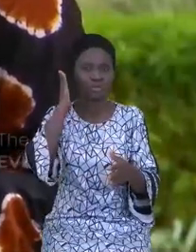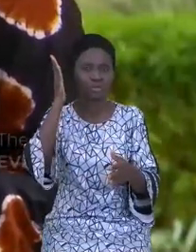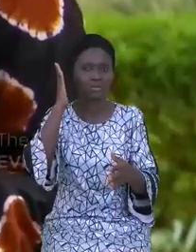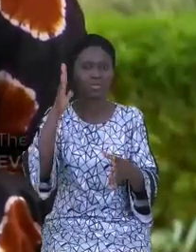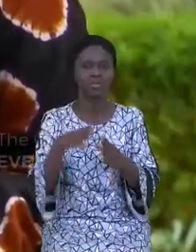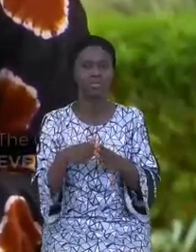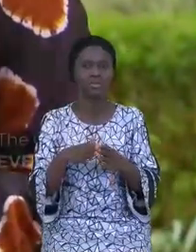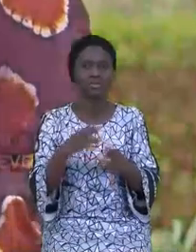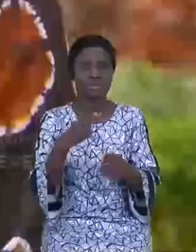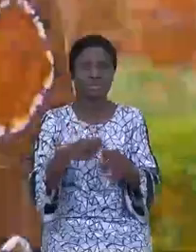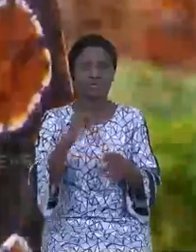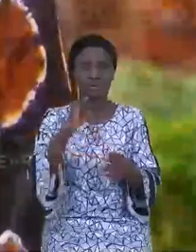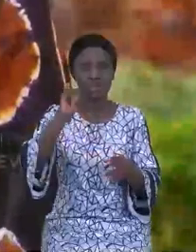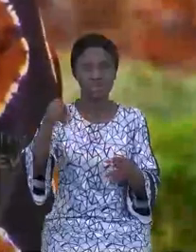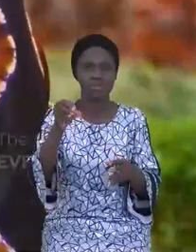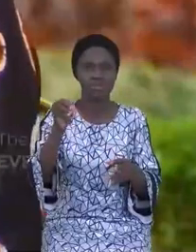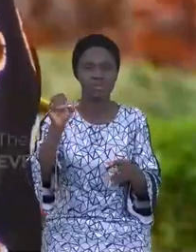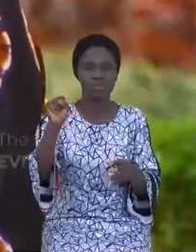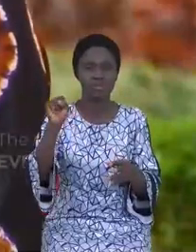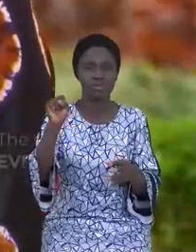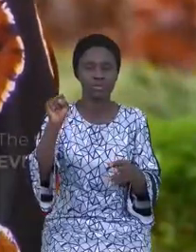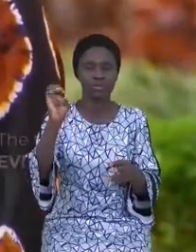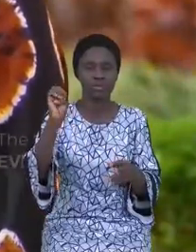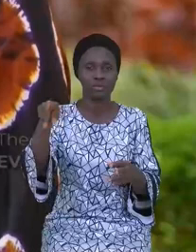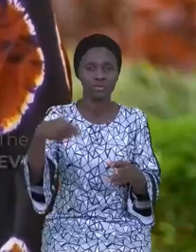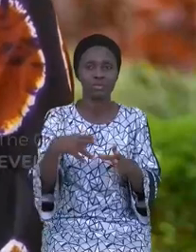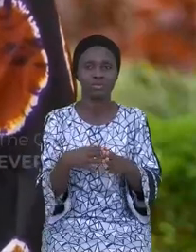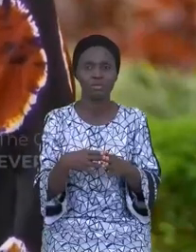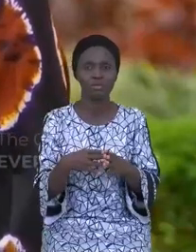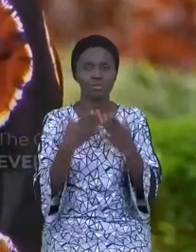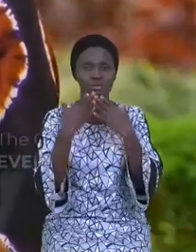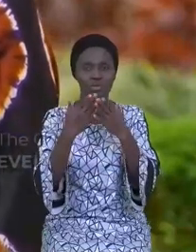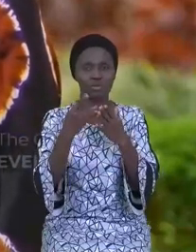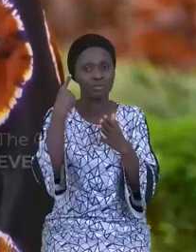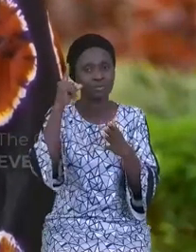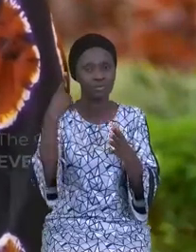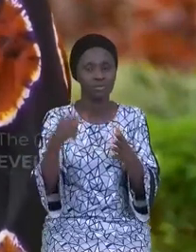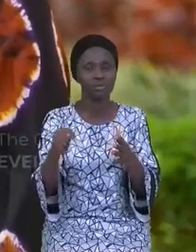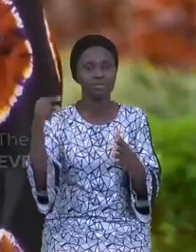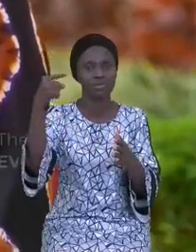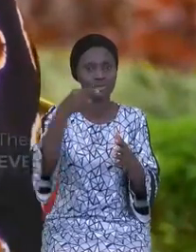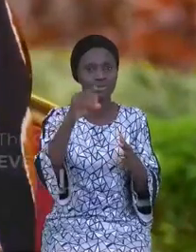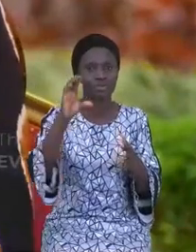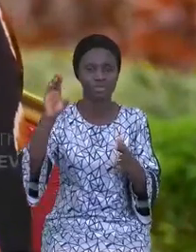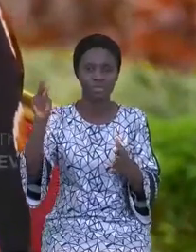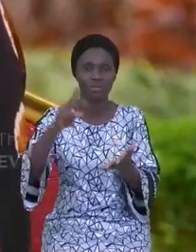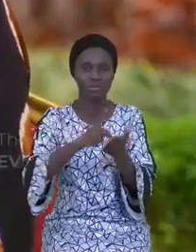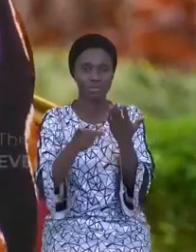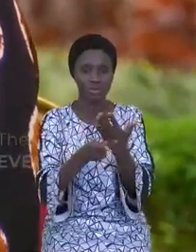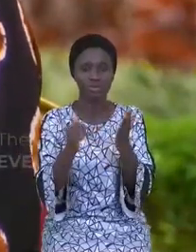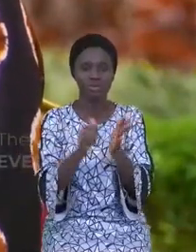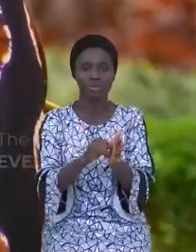On m'appelle Joseph Diatto Longhi. Je suis reconnaissant pour JCK qui est en